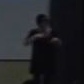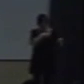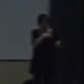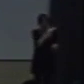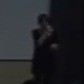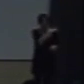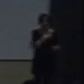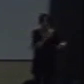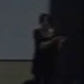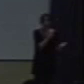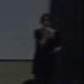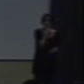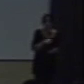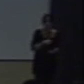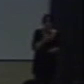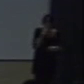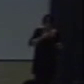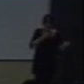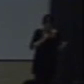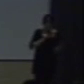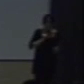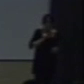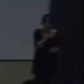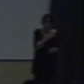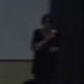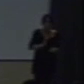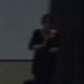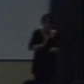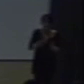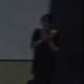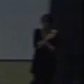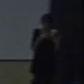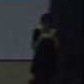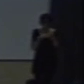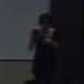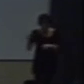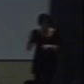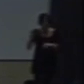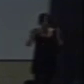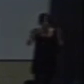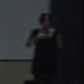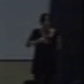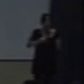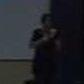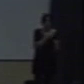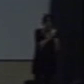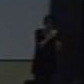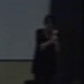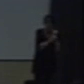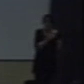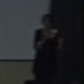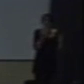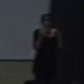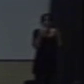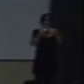important. Tot i així, donada el que hem estat parlant abans, doncs la precarietat laboral, tots els problemes que hi ha a les